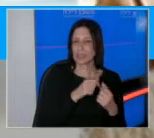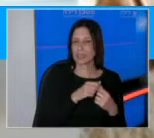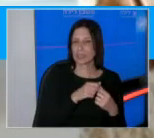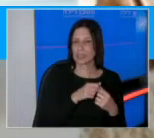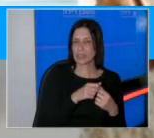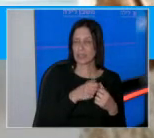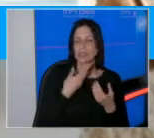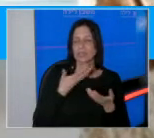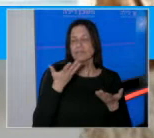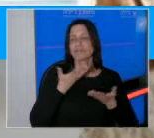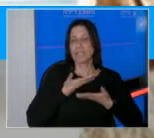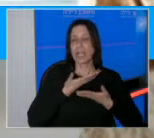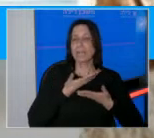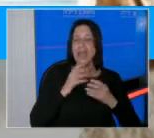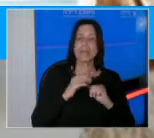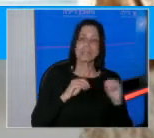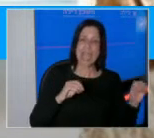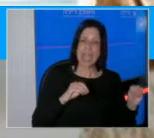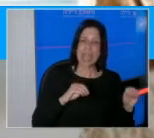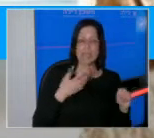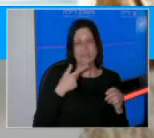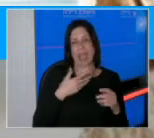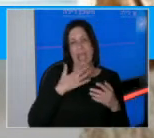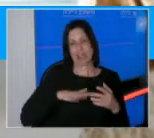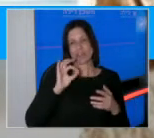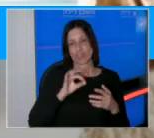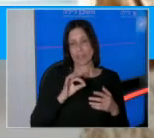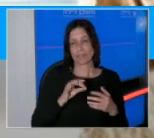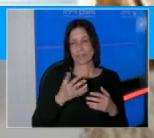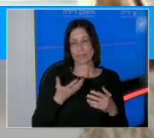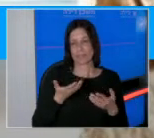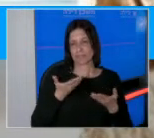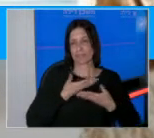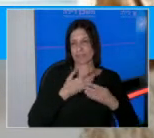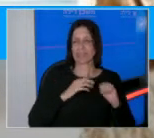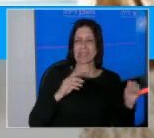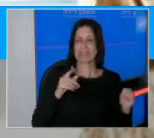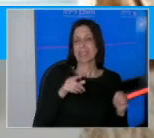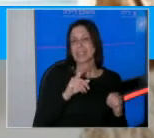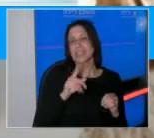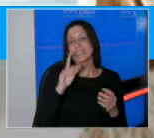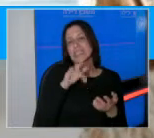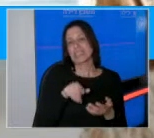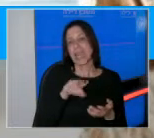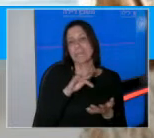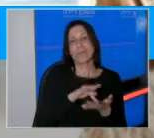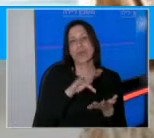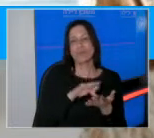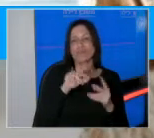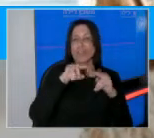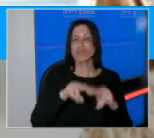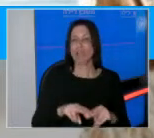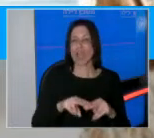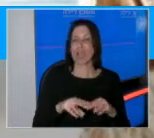את המזרחים, מאשר הרצון של הימין להכיל את המזרחים. זה לא שהם, פשוט זה המקום היחידי שנשאר